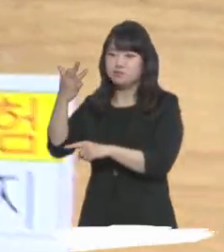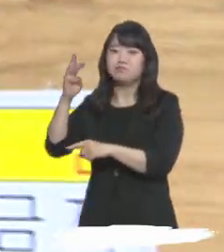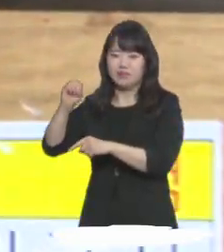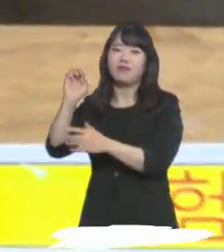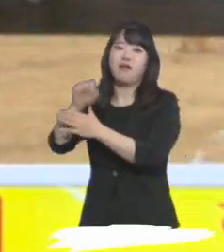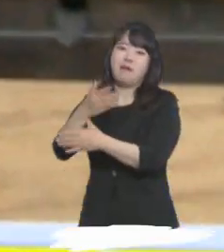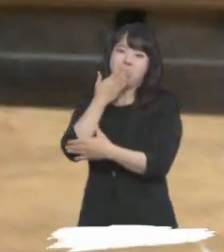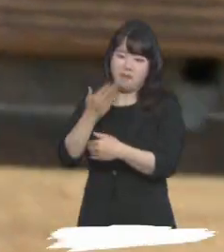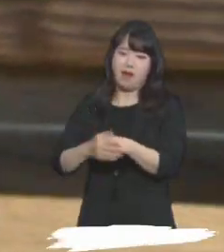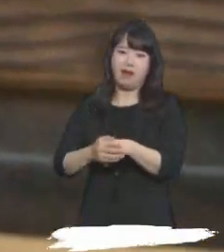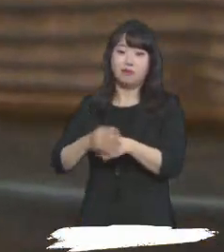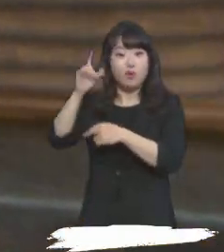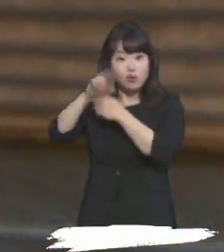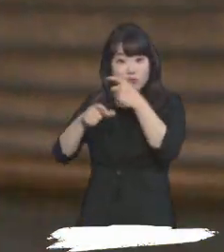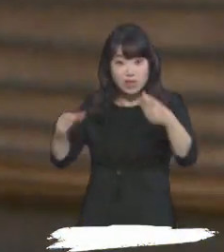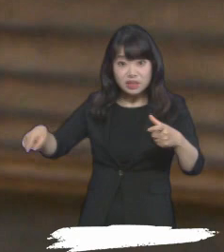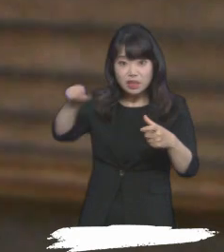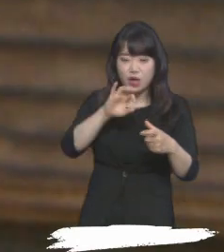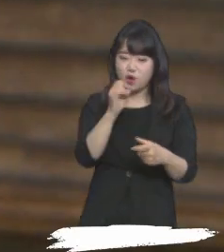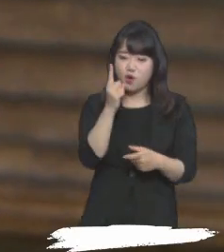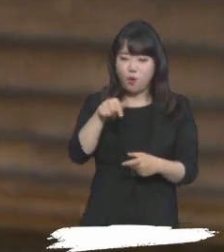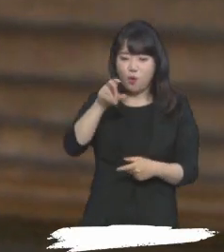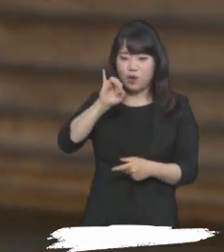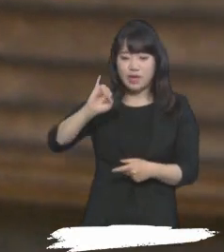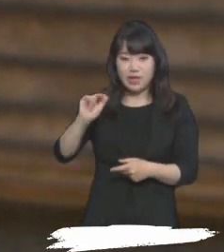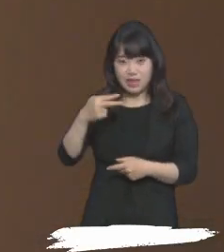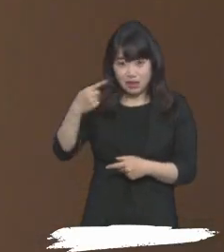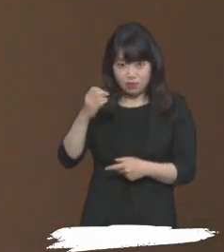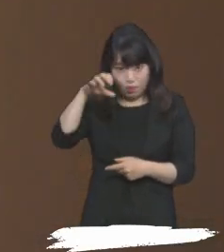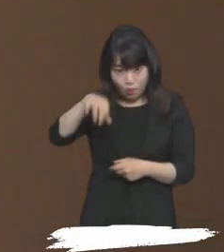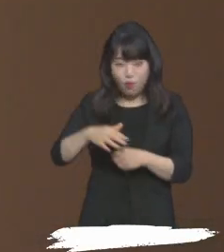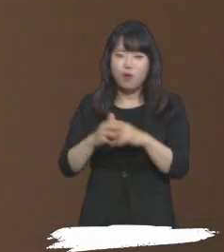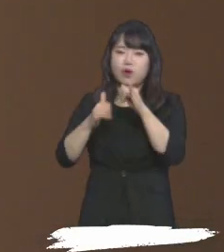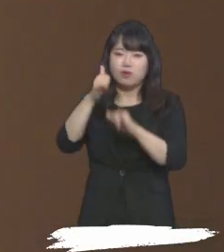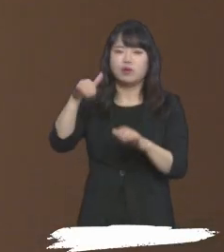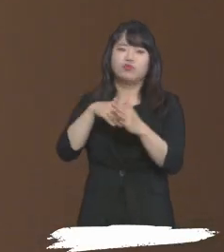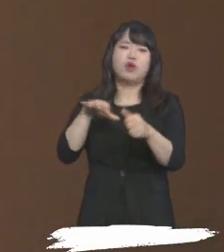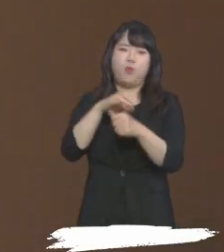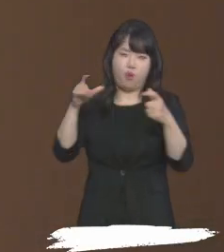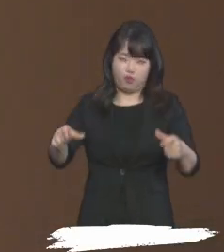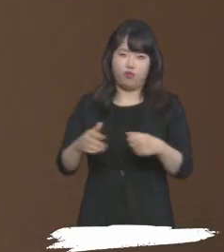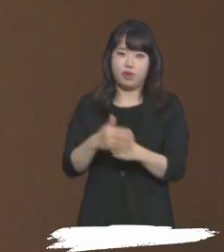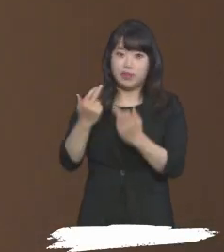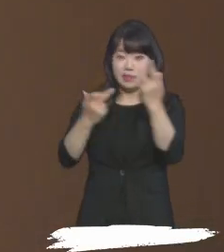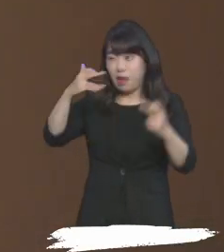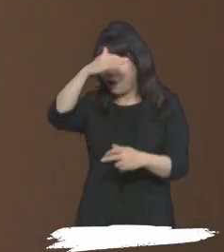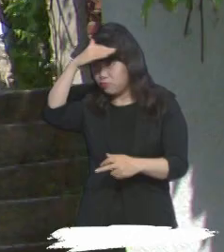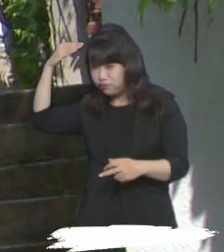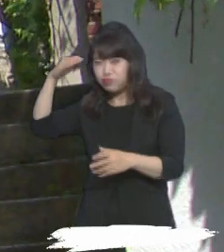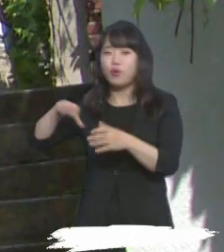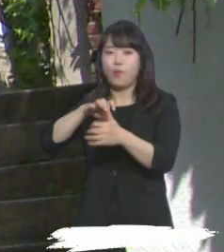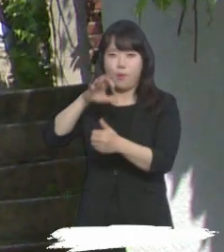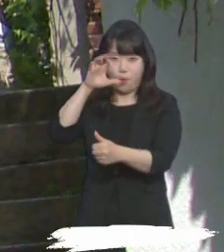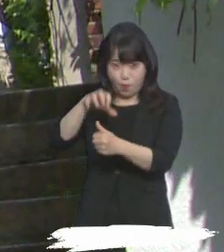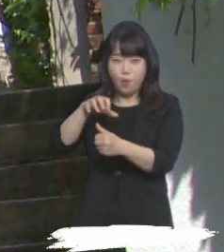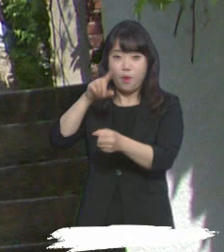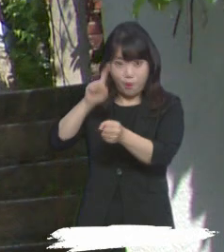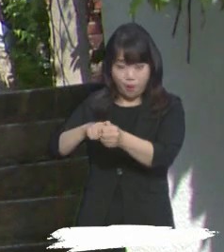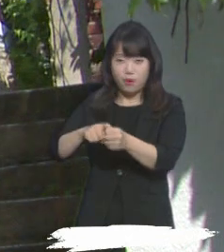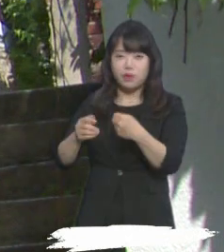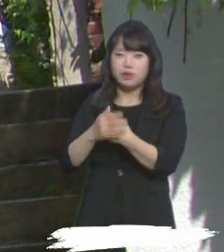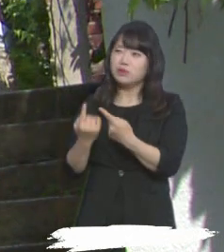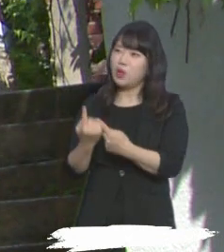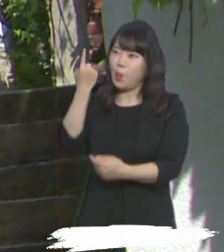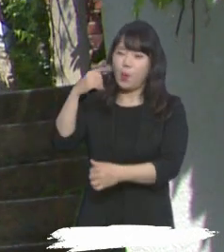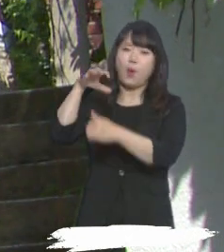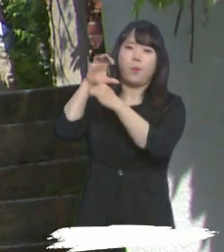같은 경복궁 서측 지역 내 옥인동 역시 역사 문화 보존지구, 자연 경관지구로 묶여 높이 규제